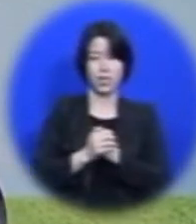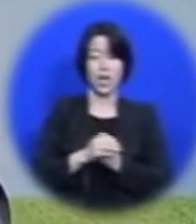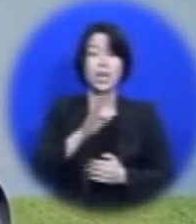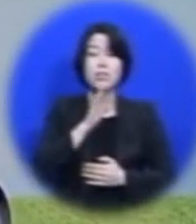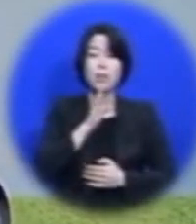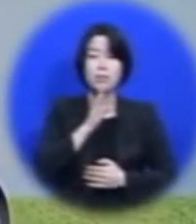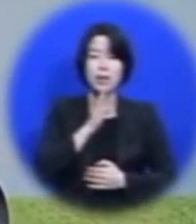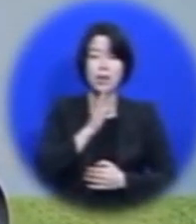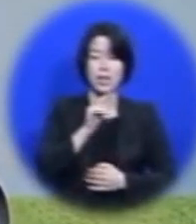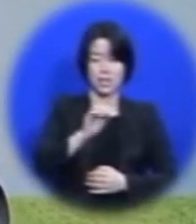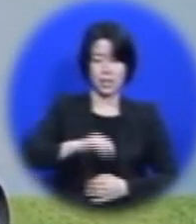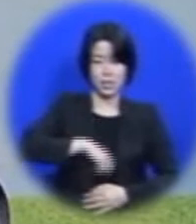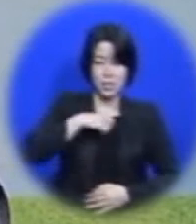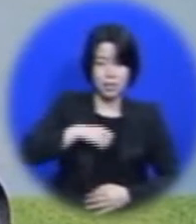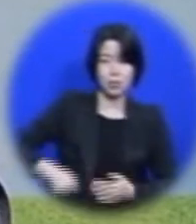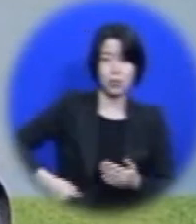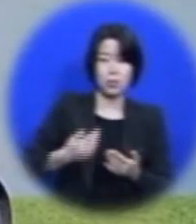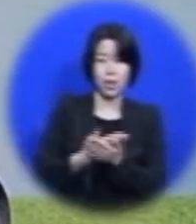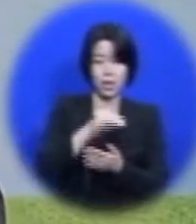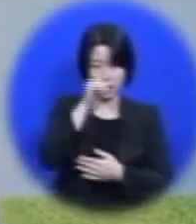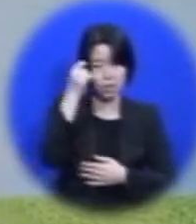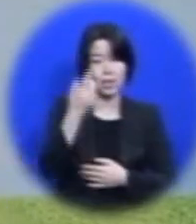정말 진심으로 회개하느냐 하는 것.